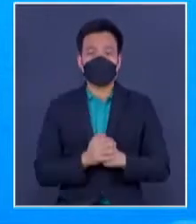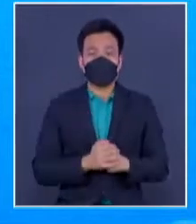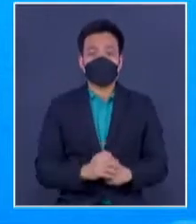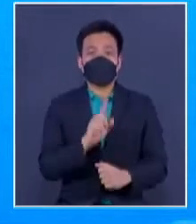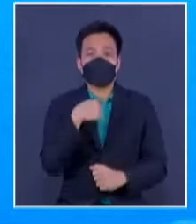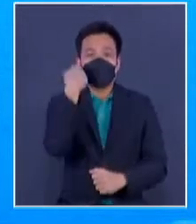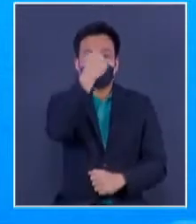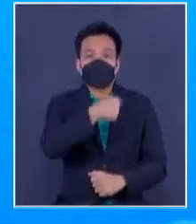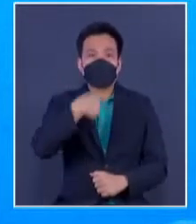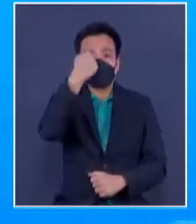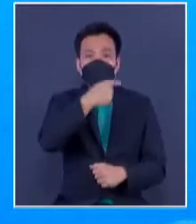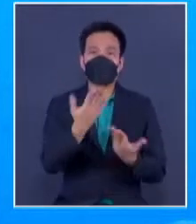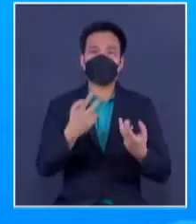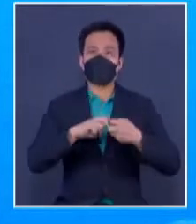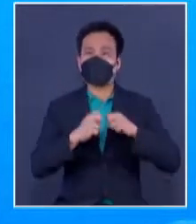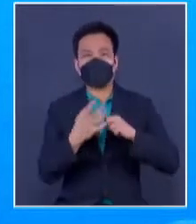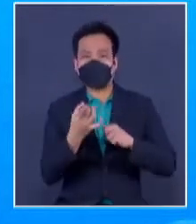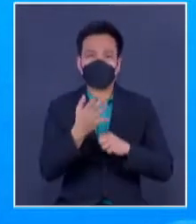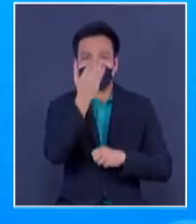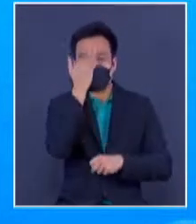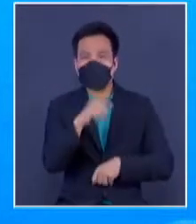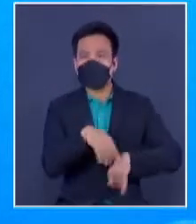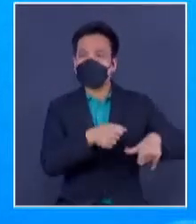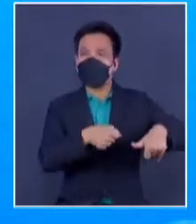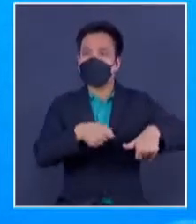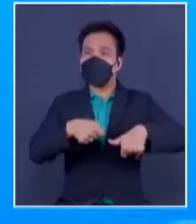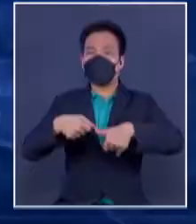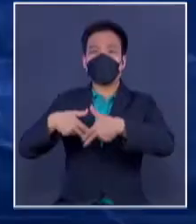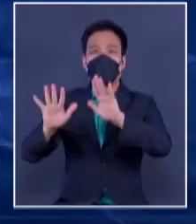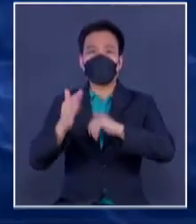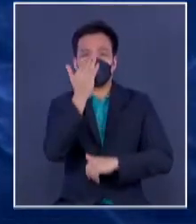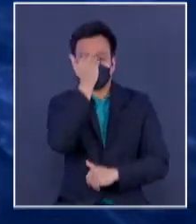นนั้นคือใครเขาเป็นปัญหาอะไรหรือเปล่ามาตามดูกันครับ